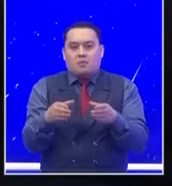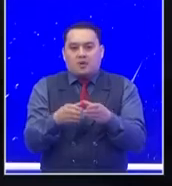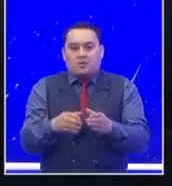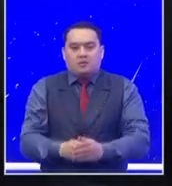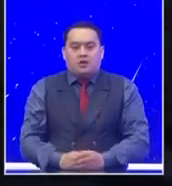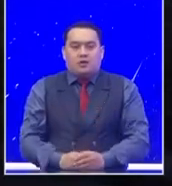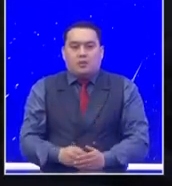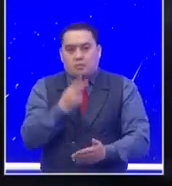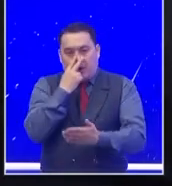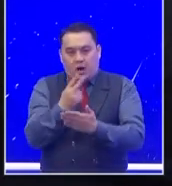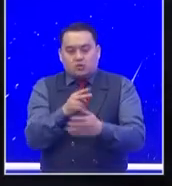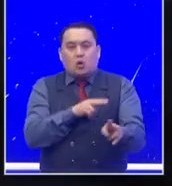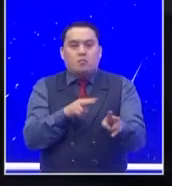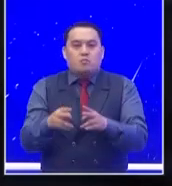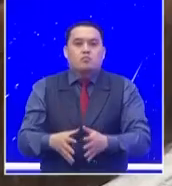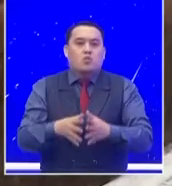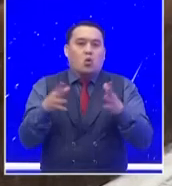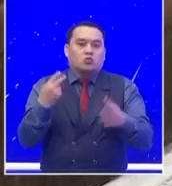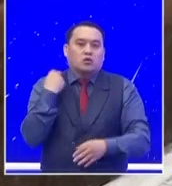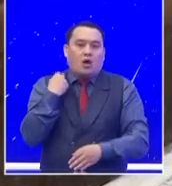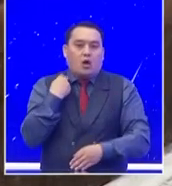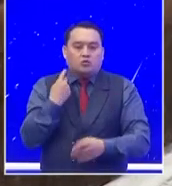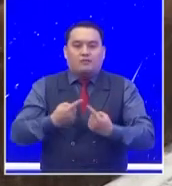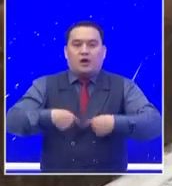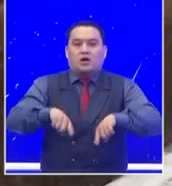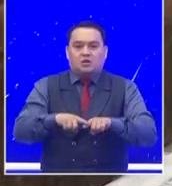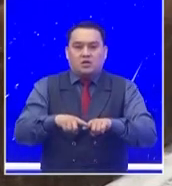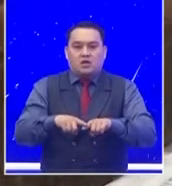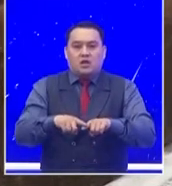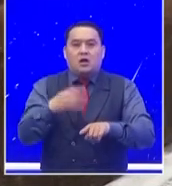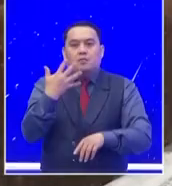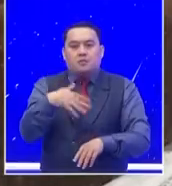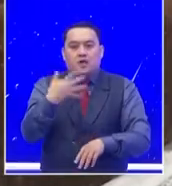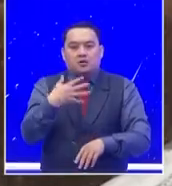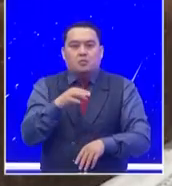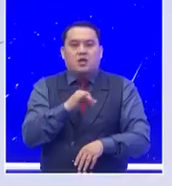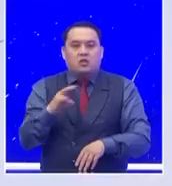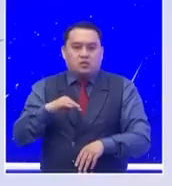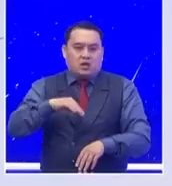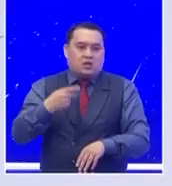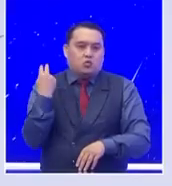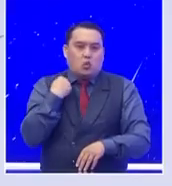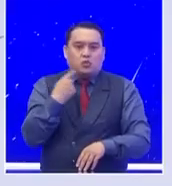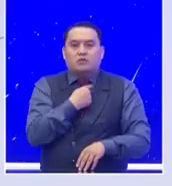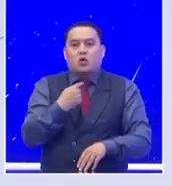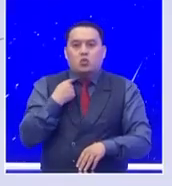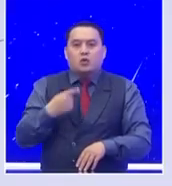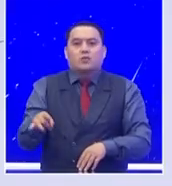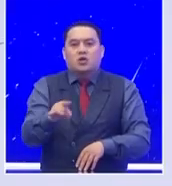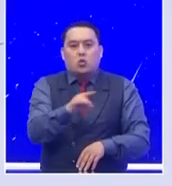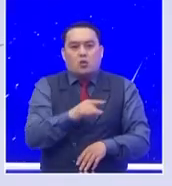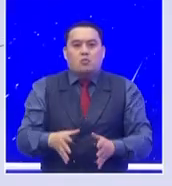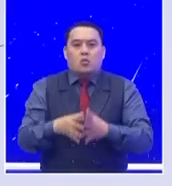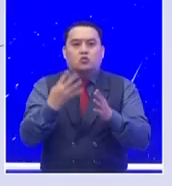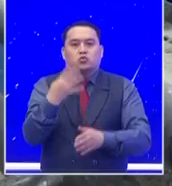они но как показывает мониторинг больше всего задолженности у организаций из пяти десяти с половиной миллионов тенге долго потом вы курганским ну